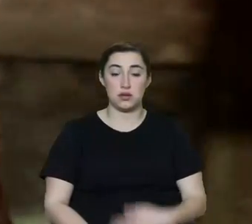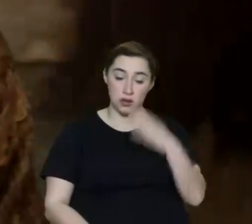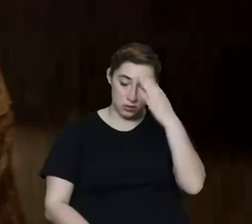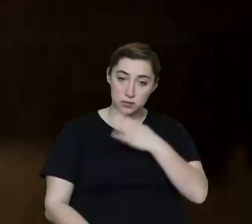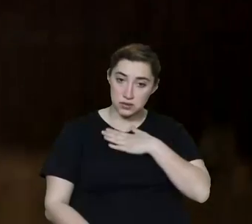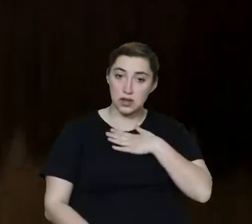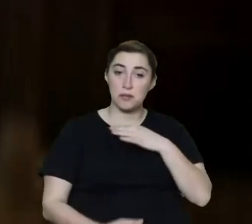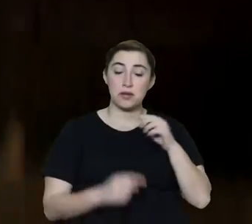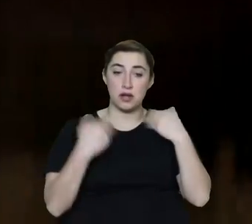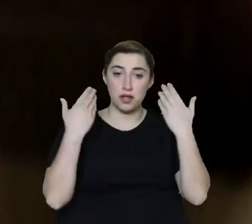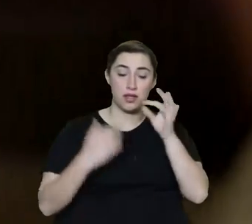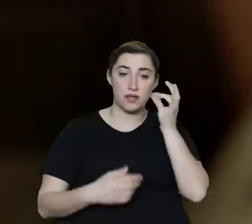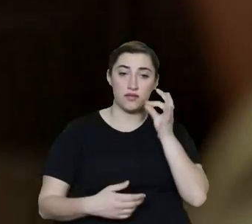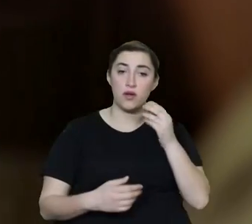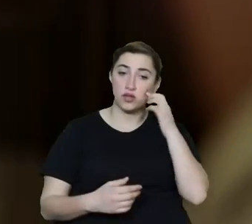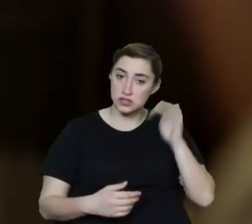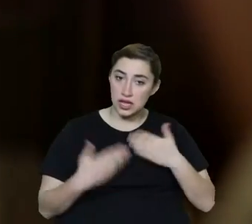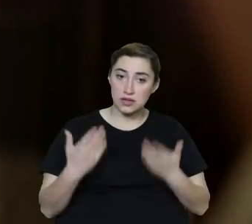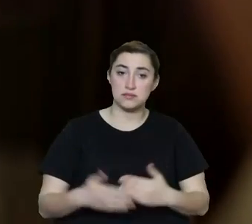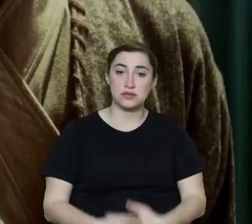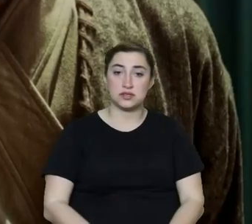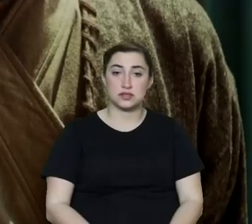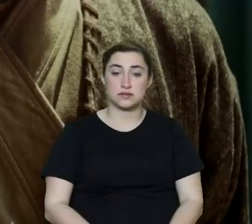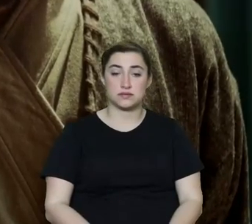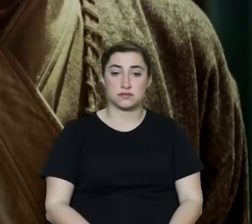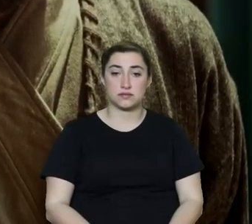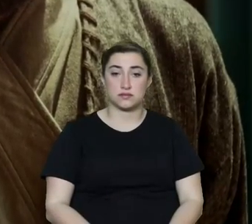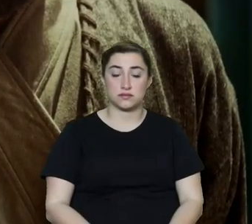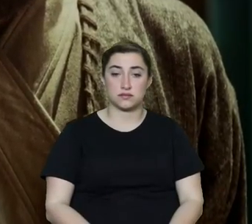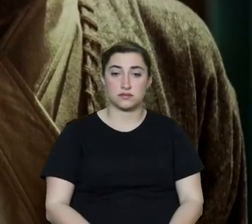Ve aleyküm selam Kadı Efendi. Hoş gelmişsiniz.